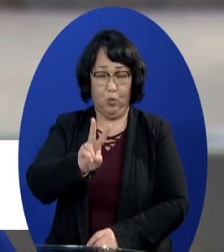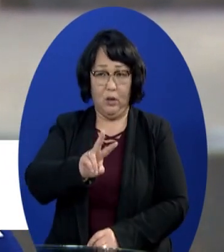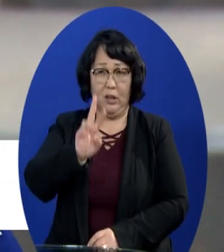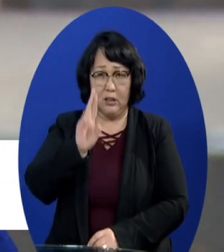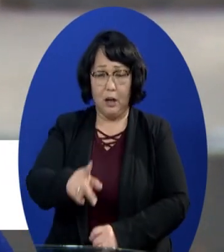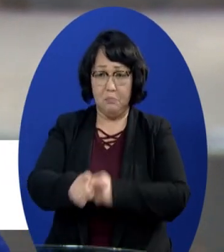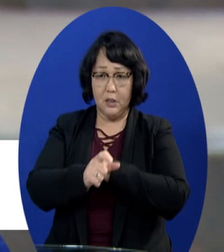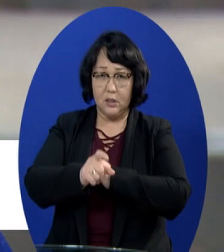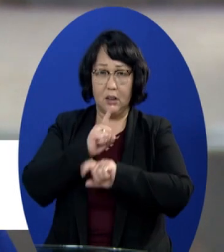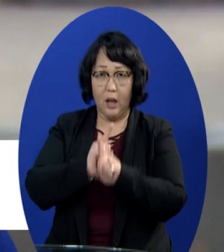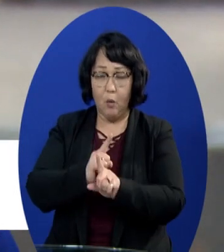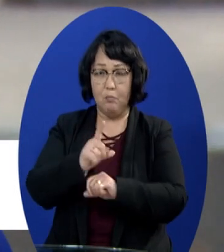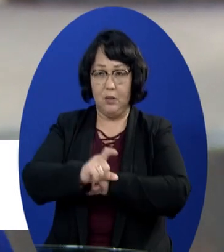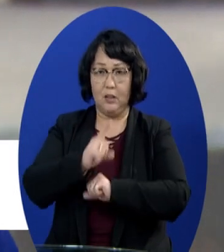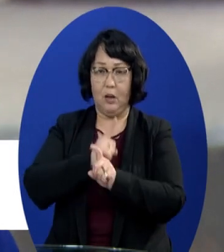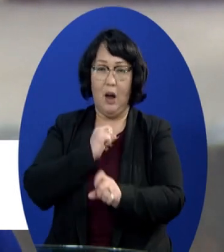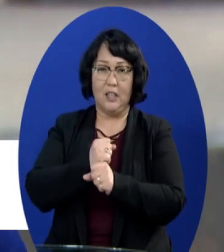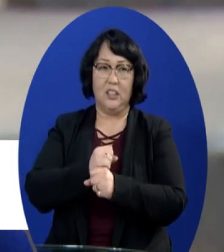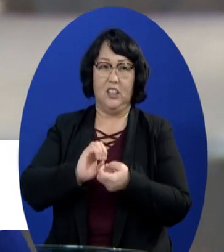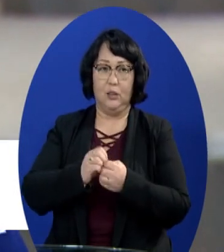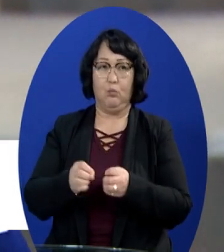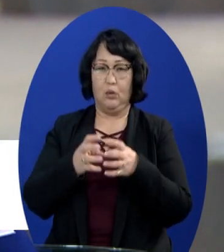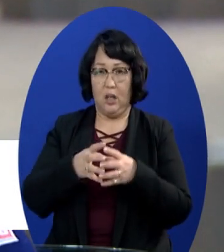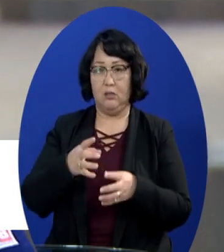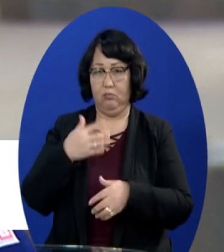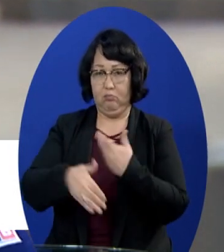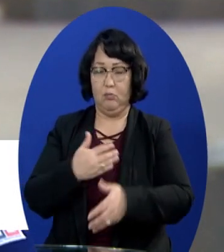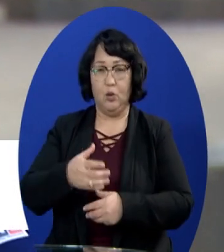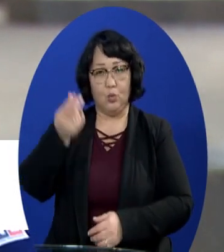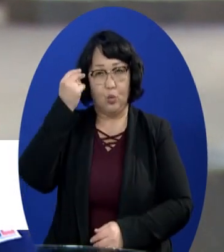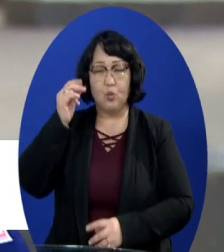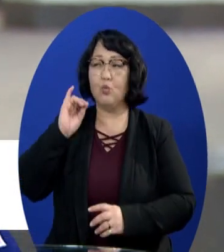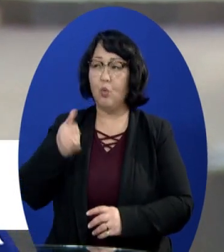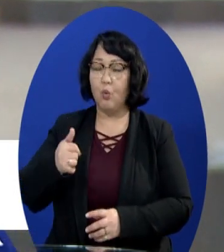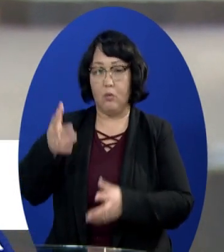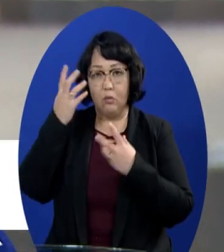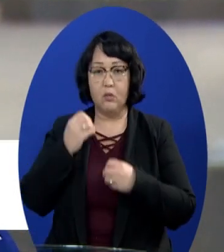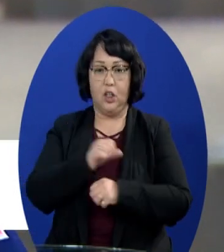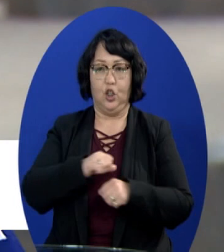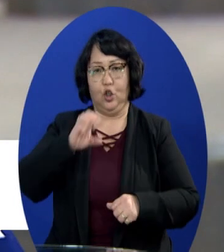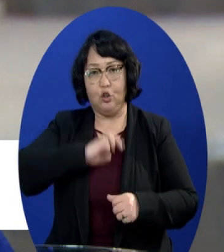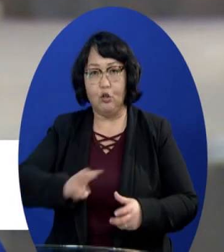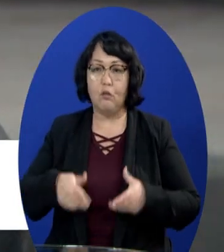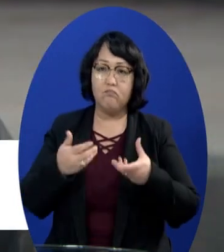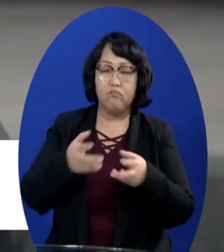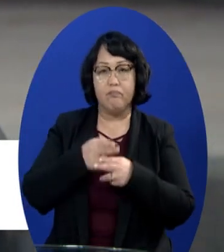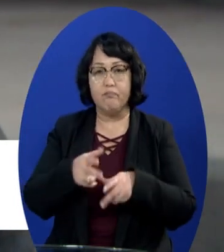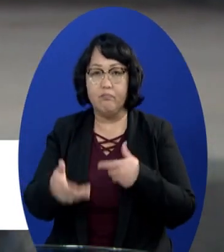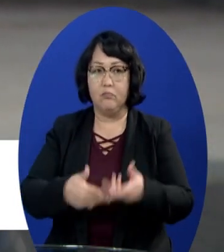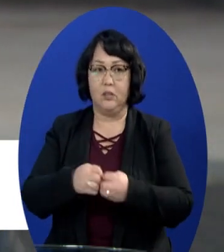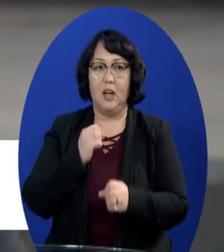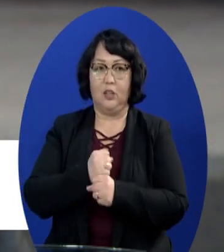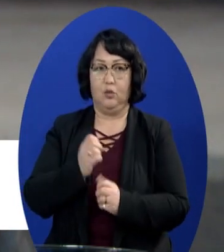Мэрэгжлийн хүн мэрэгжлийнхаа ажлыг хийгээд их юм бол тэр хүн өөрийнхөө сурсан мэдснийг иргэн лугаа чиглүүлж ажиллана тийм үү.